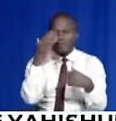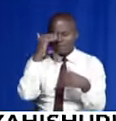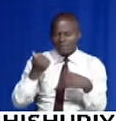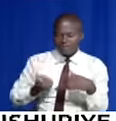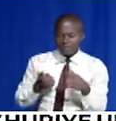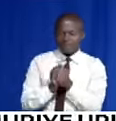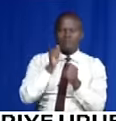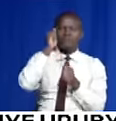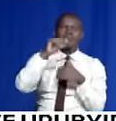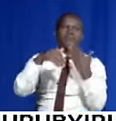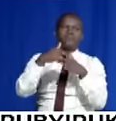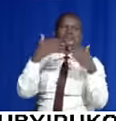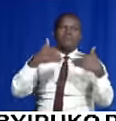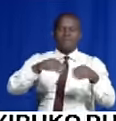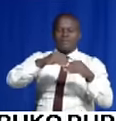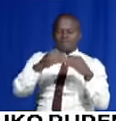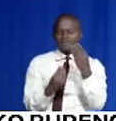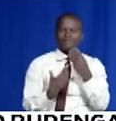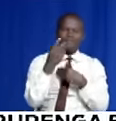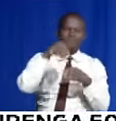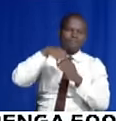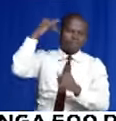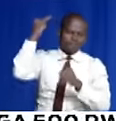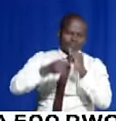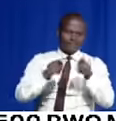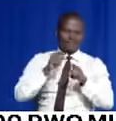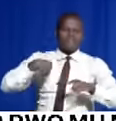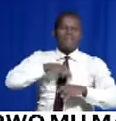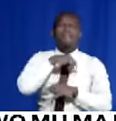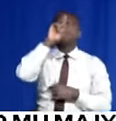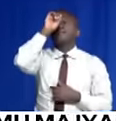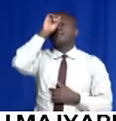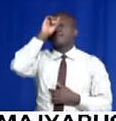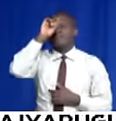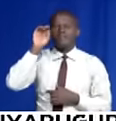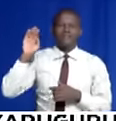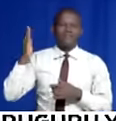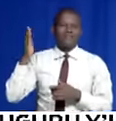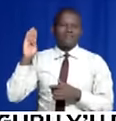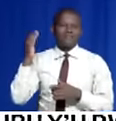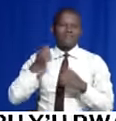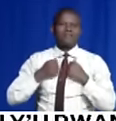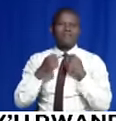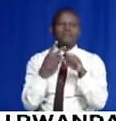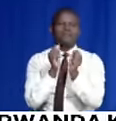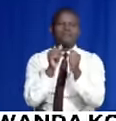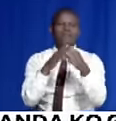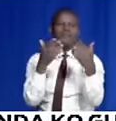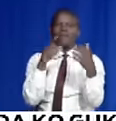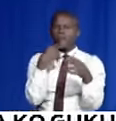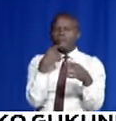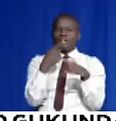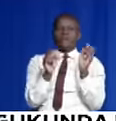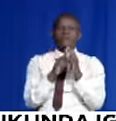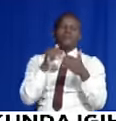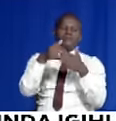abakobwa 15 ubu ngubu bamaze kugira itike yo kwerekeza kuri finali natwe ubwacu turibaza Nyampinga w'u Rwanda 2019 azaba uwuhe ariko kandi